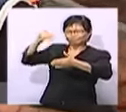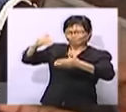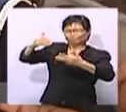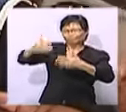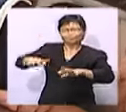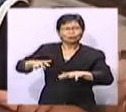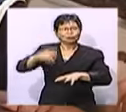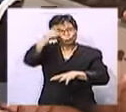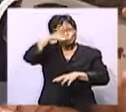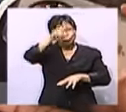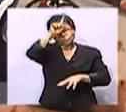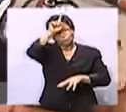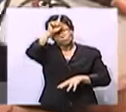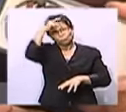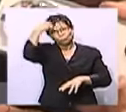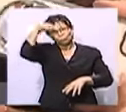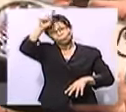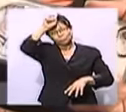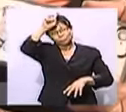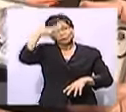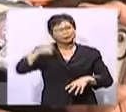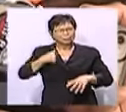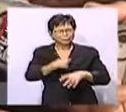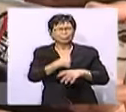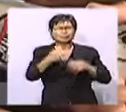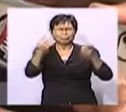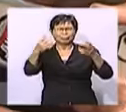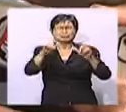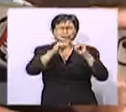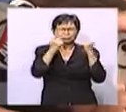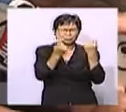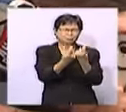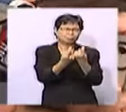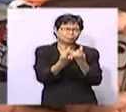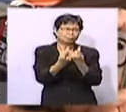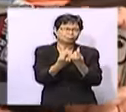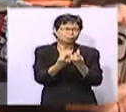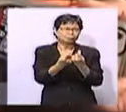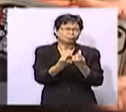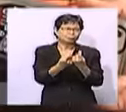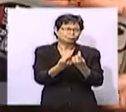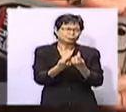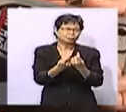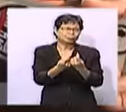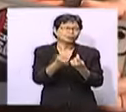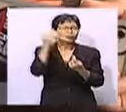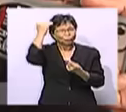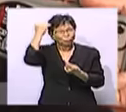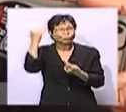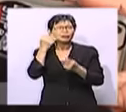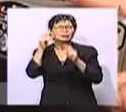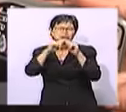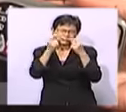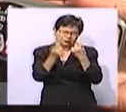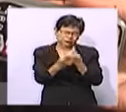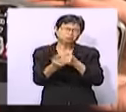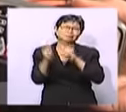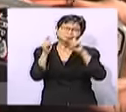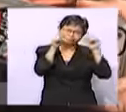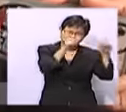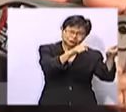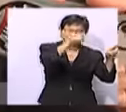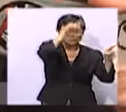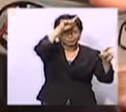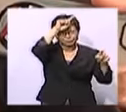Okey, untuk Germany, kita lagi banyak tim dan macam Korea punya tim pun semua akan turun. Macam